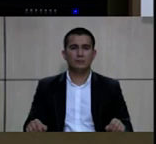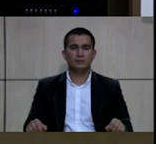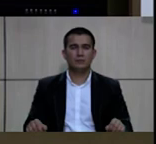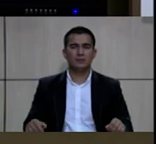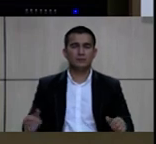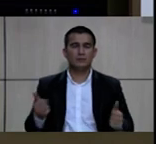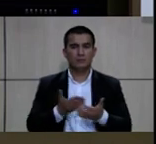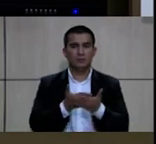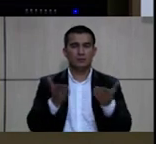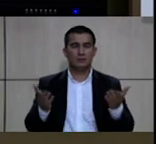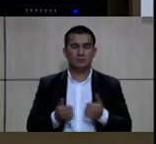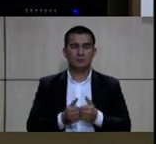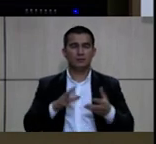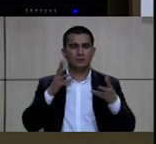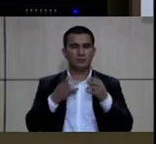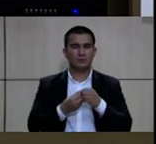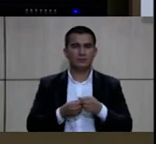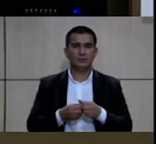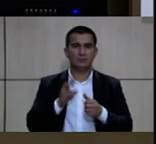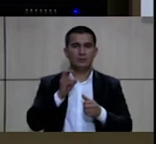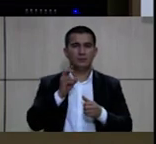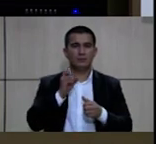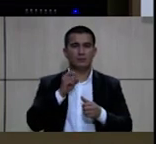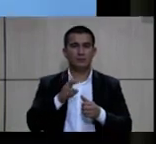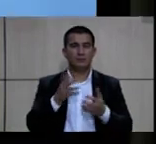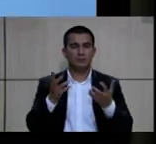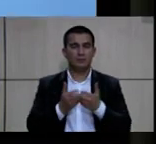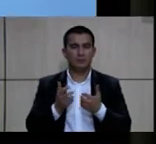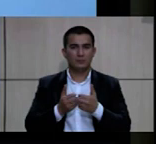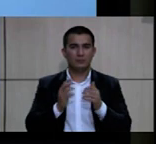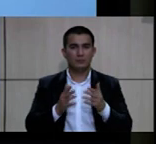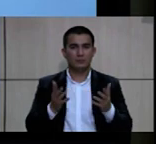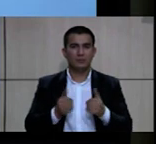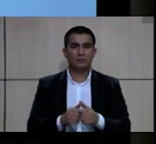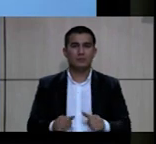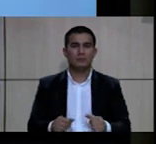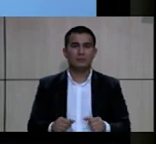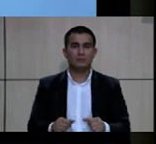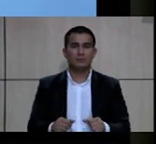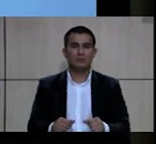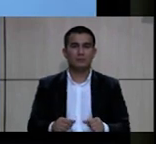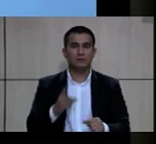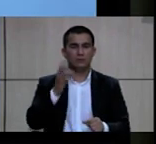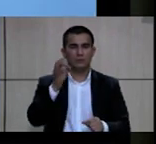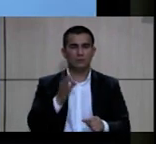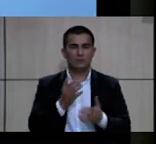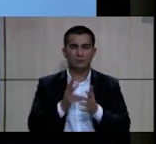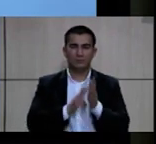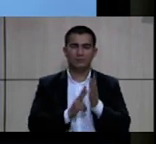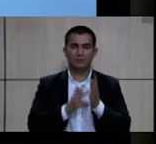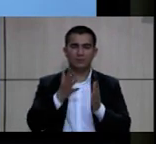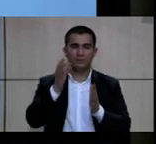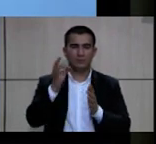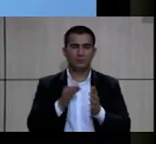Endi siz bilan umumiy ballarimizni jamlab olamiz. Agar sizda 100% dan 85%